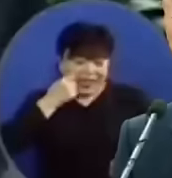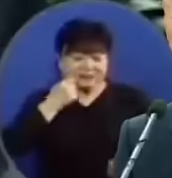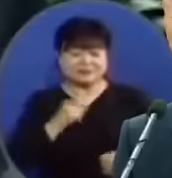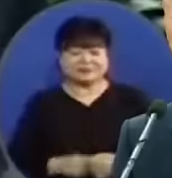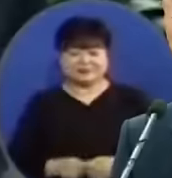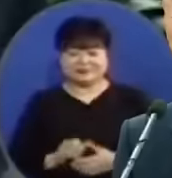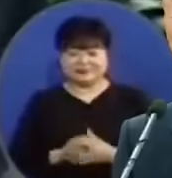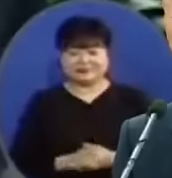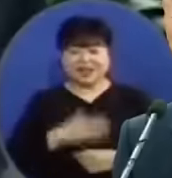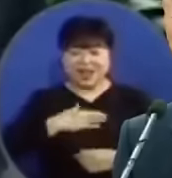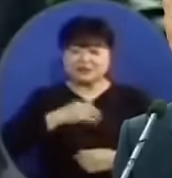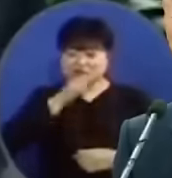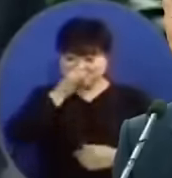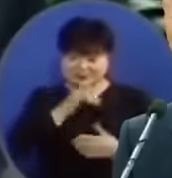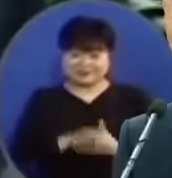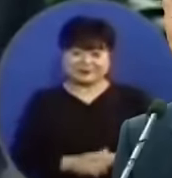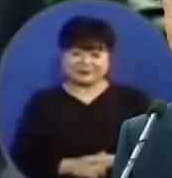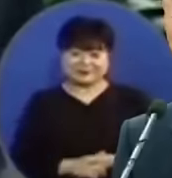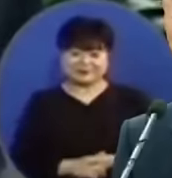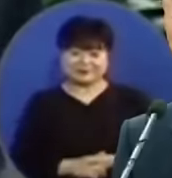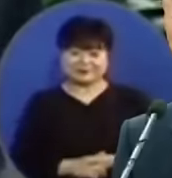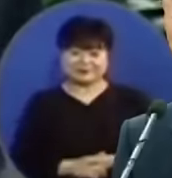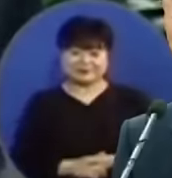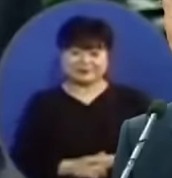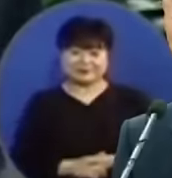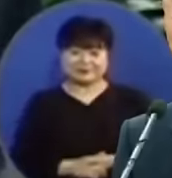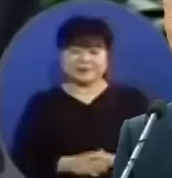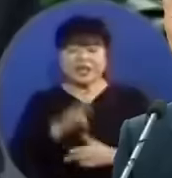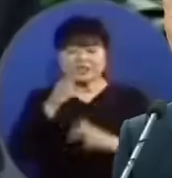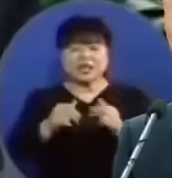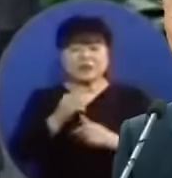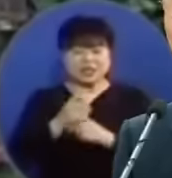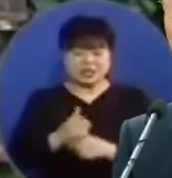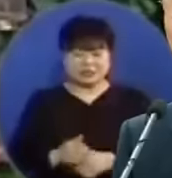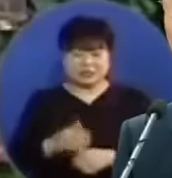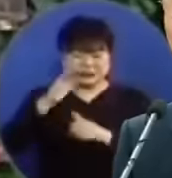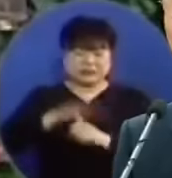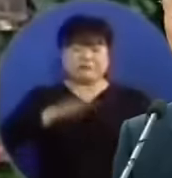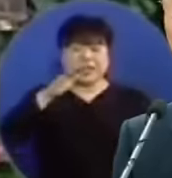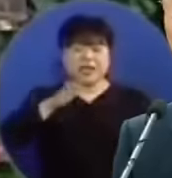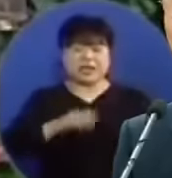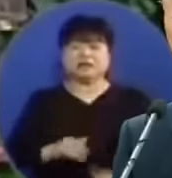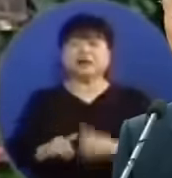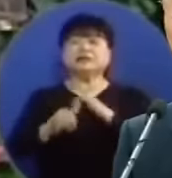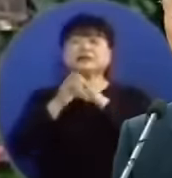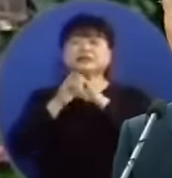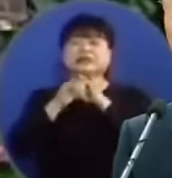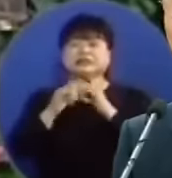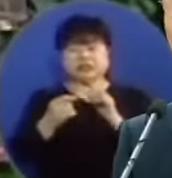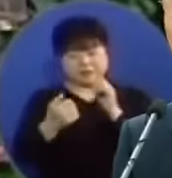속성이 있다는 것을 우리가 알 수 있는 것입니다. 저는 사업에 실패하고 자살하겠다는 사람을 상담한 적이